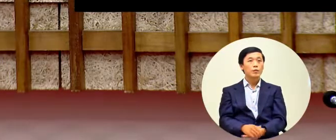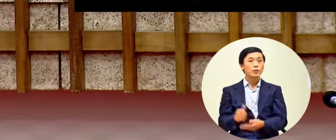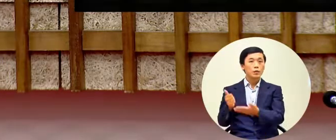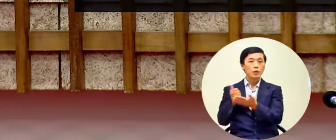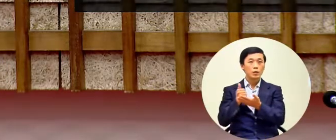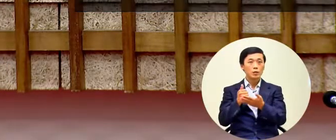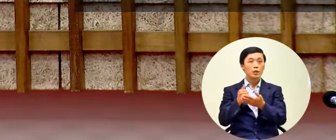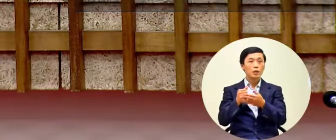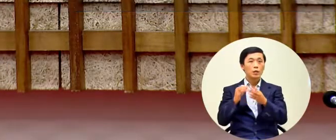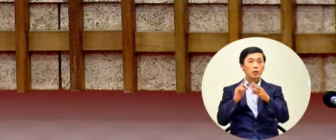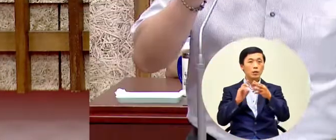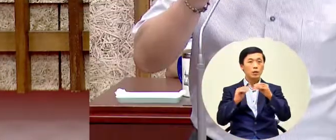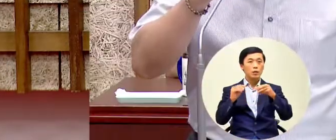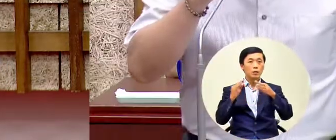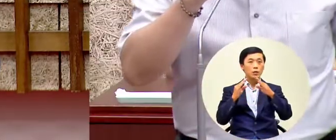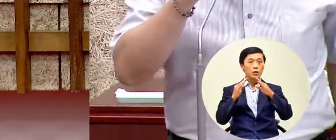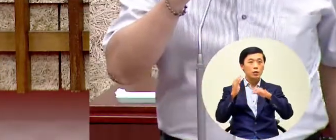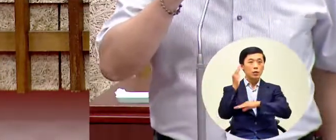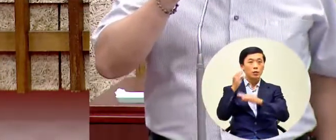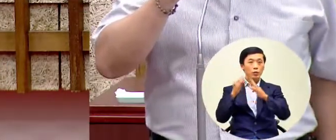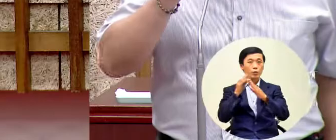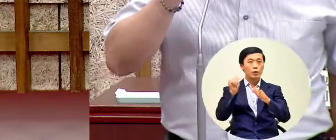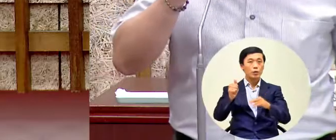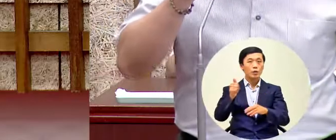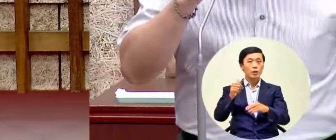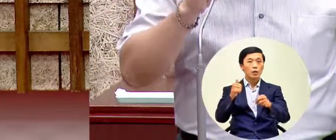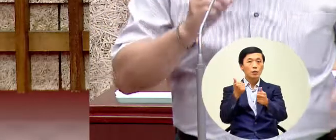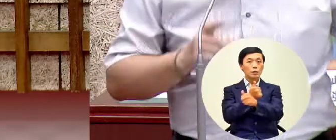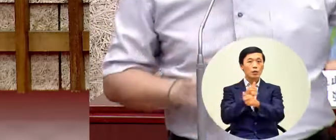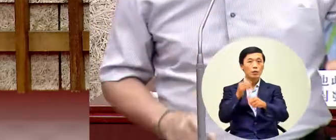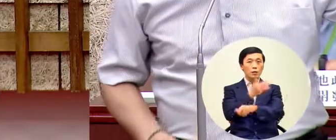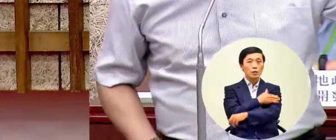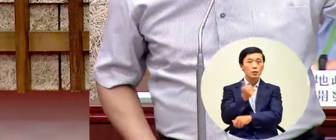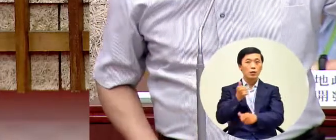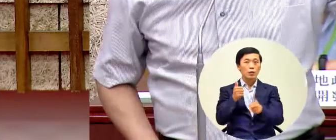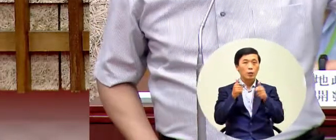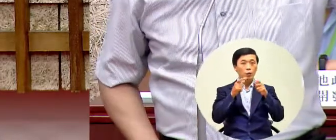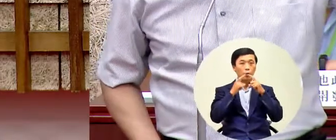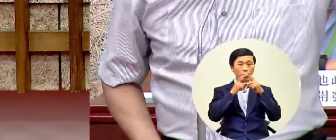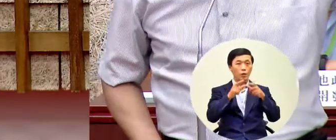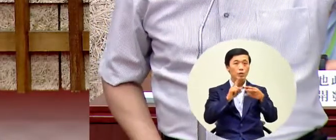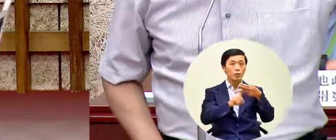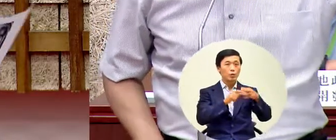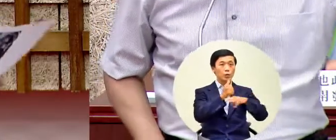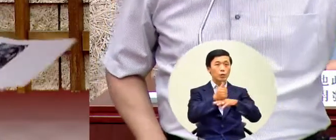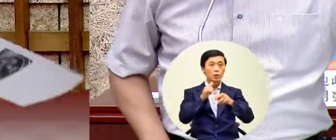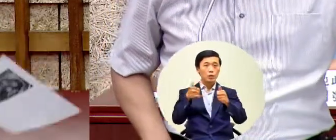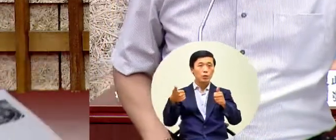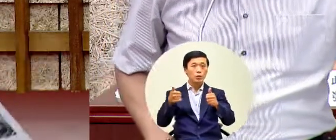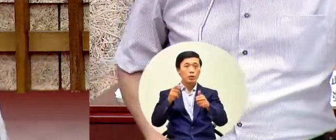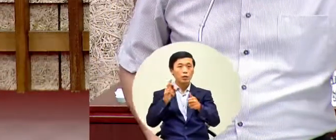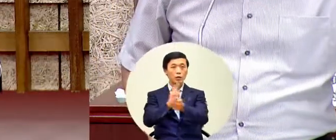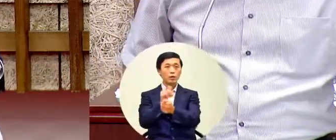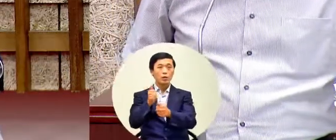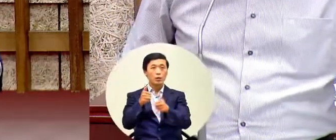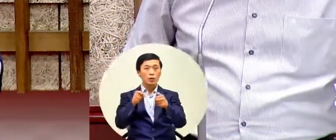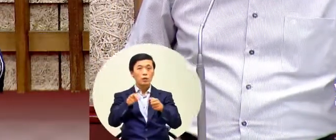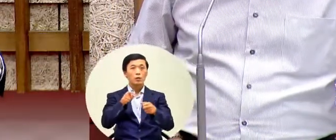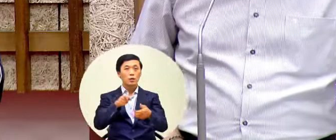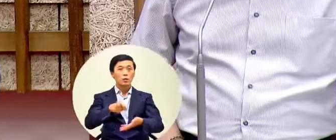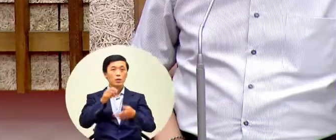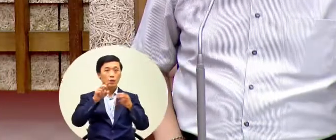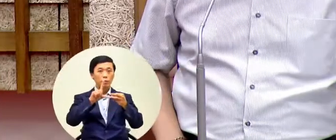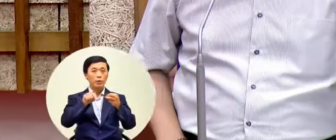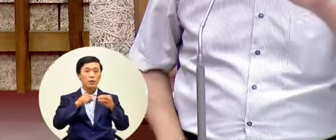请我们地震局陈代理局长答复。 好，谢谢主席。林议员，因为现在所谈的这个明德训练班这